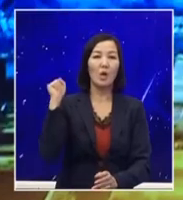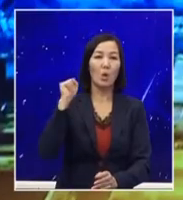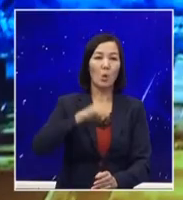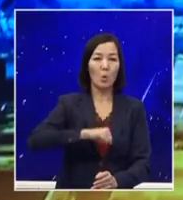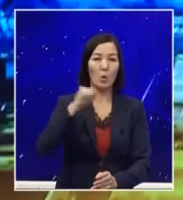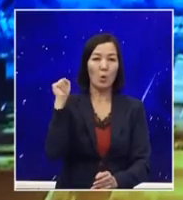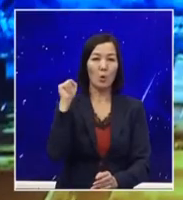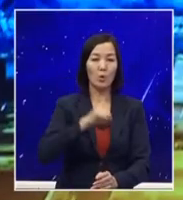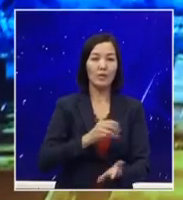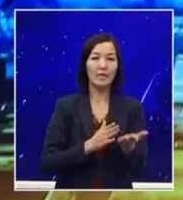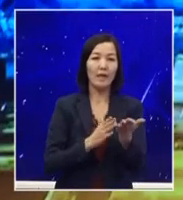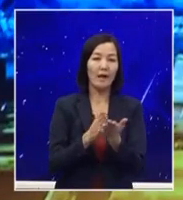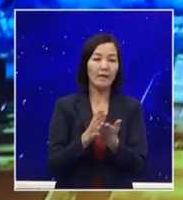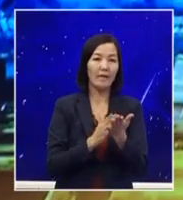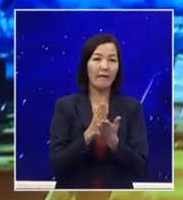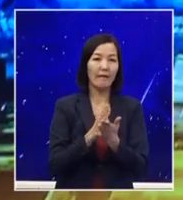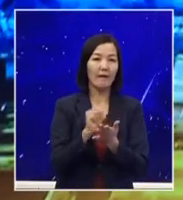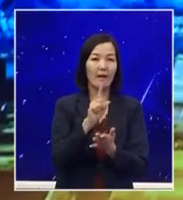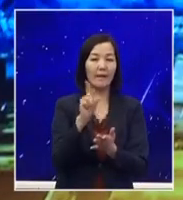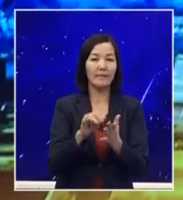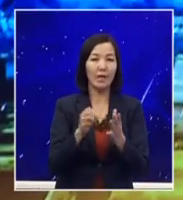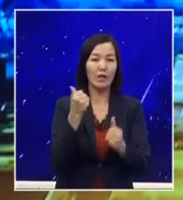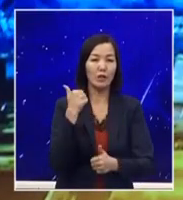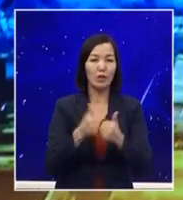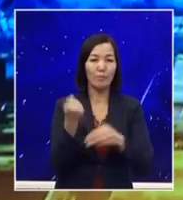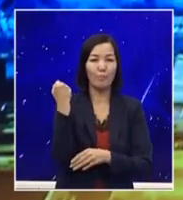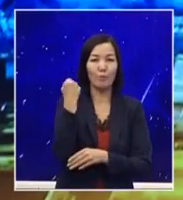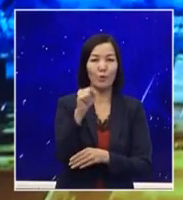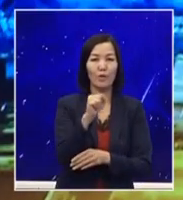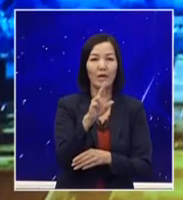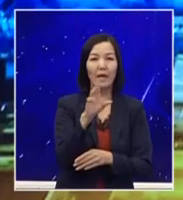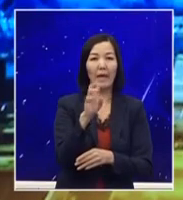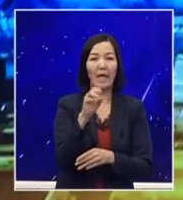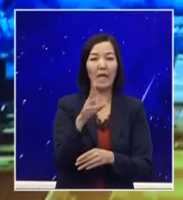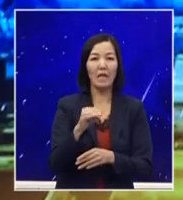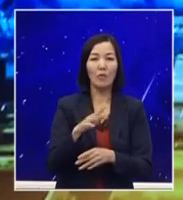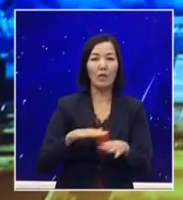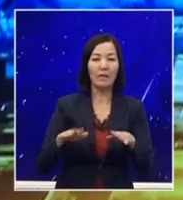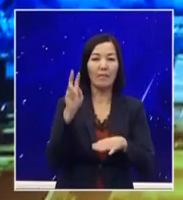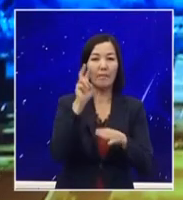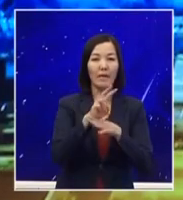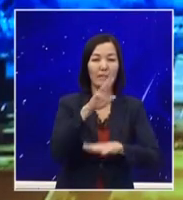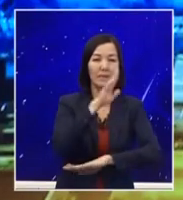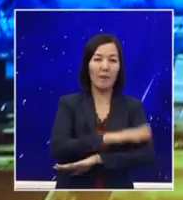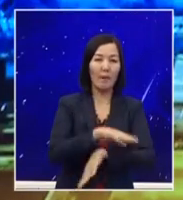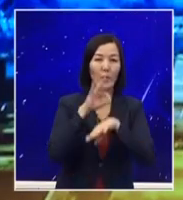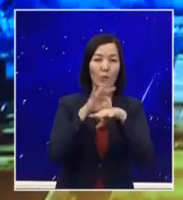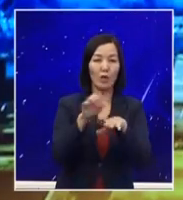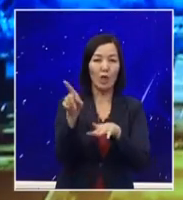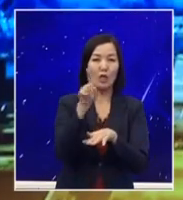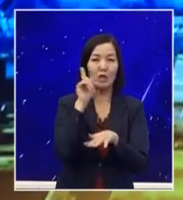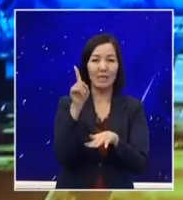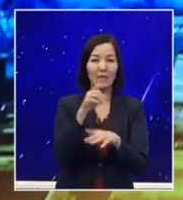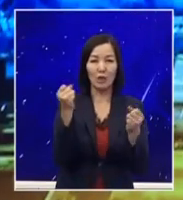Қол күрестен ардагерлер арасында Азия чемпионы Әбдуәли Тастанов Кеген ауданына барып шеберлік сабағын өткізді. Сөйтіп жастардың